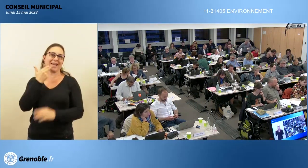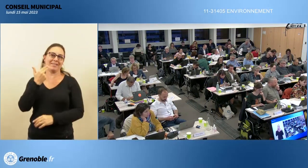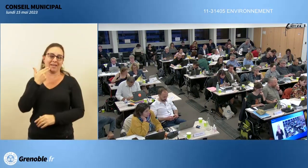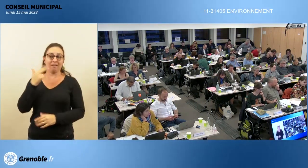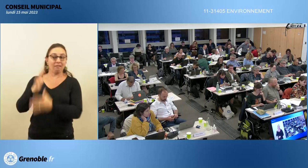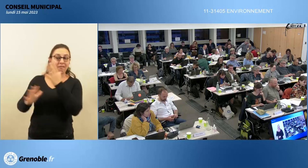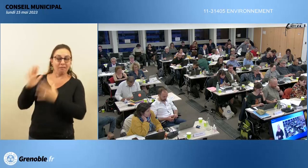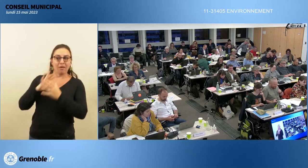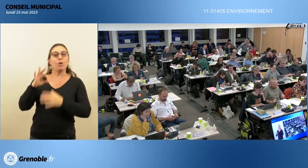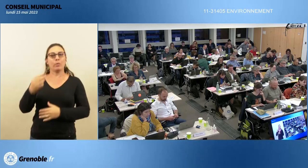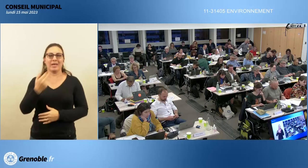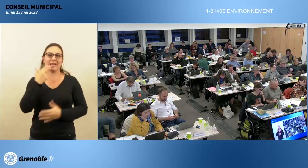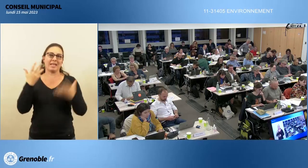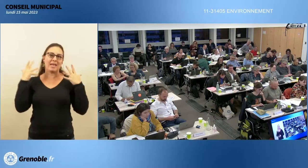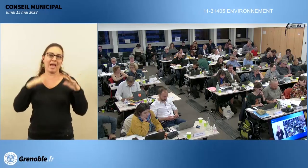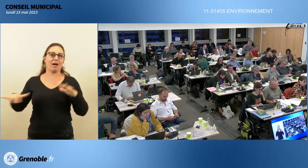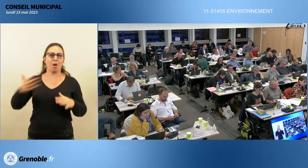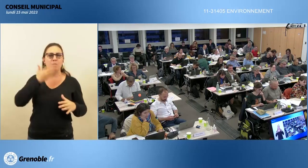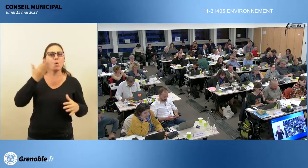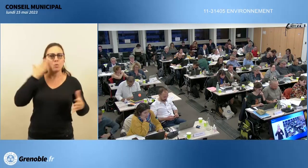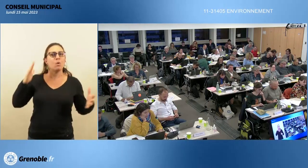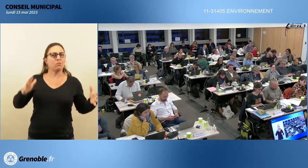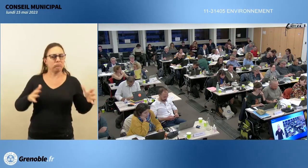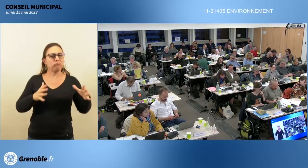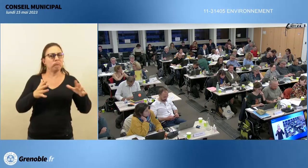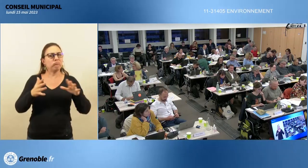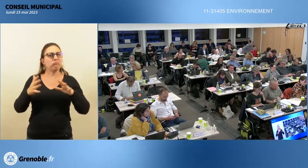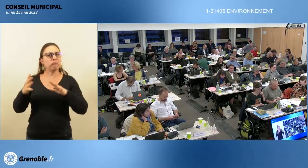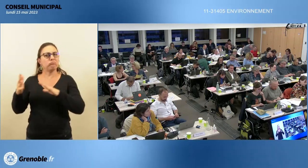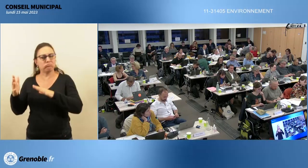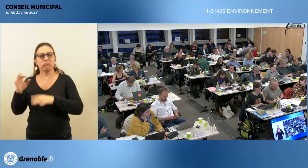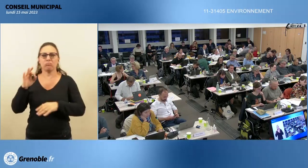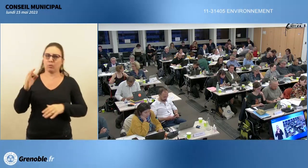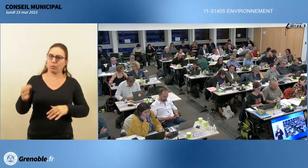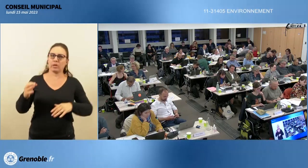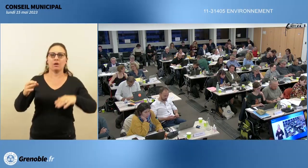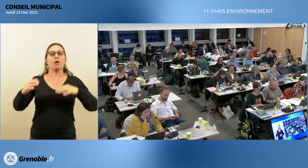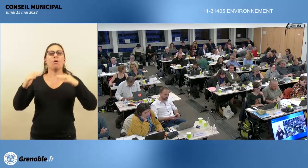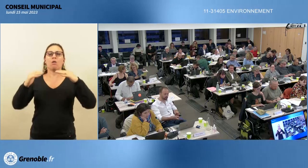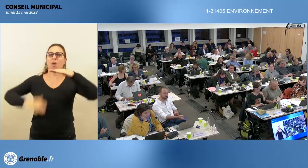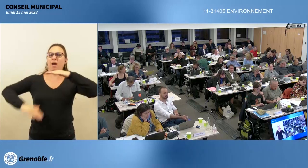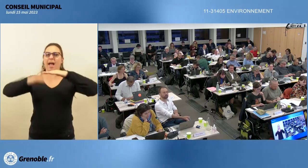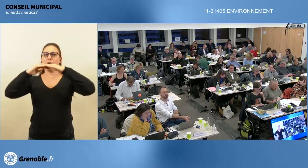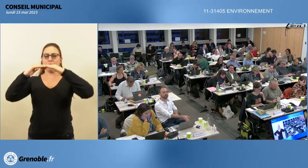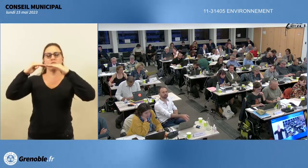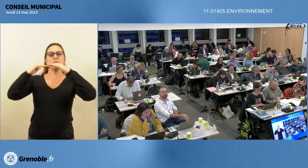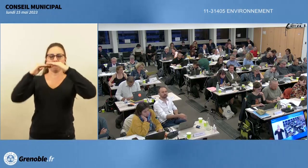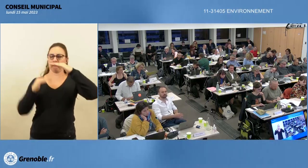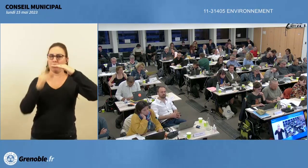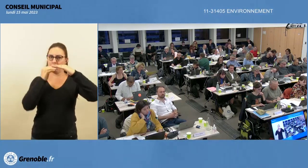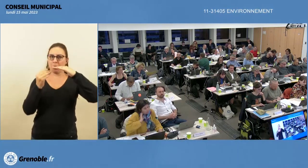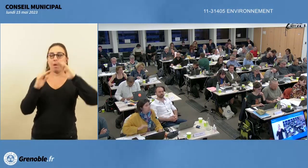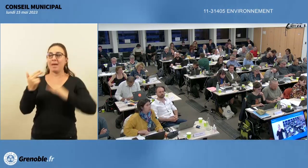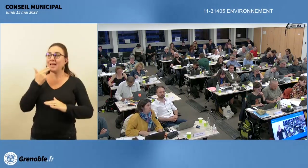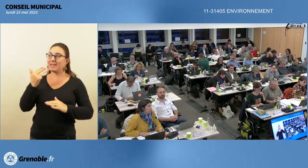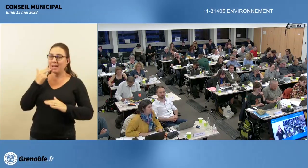sur lequel la qualité de l'air s'améliore depuis plusieurs années et qui en dessous des seuils réglementaires mais pour autant la qualité de l'air reste au